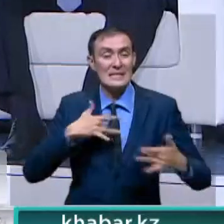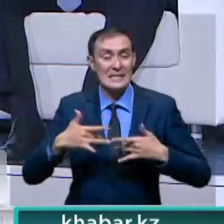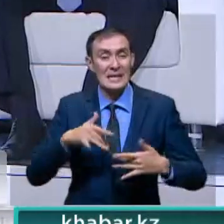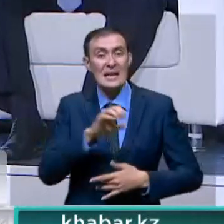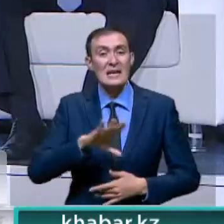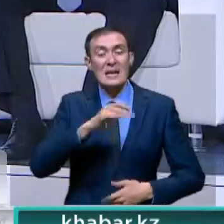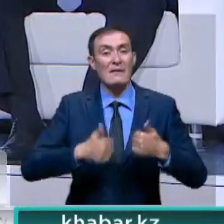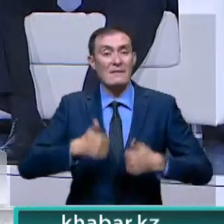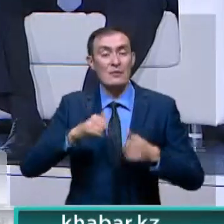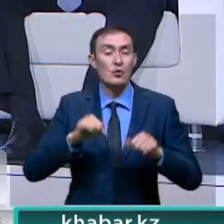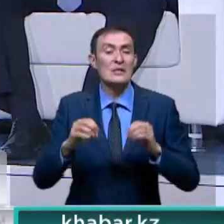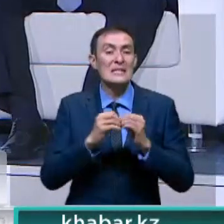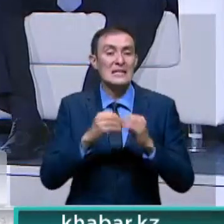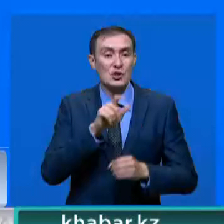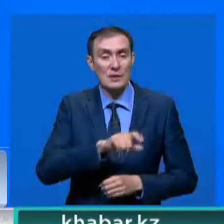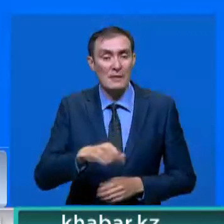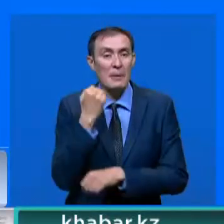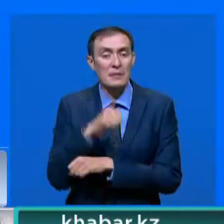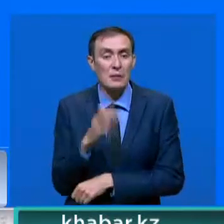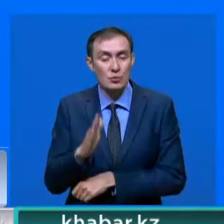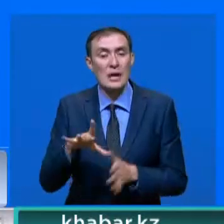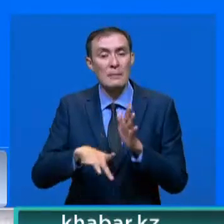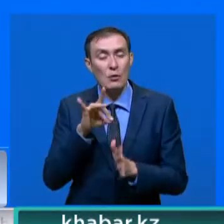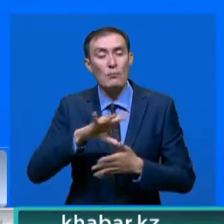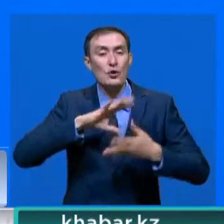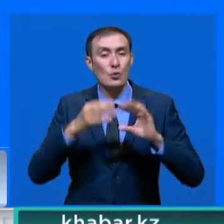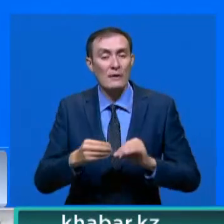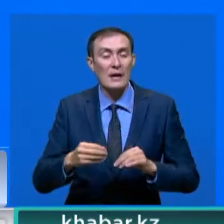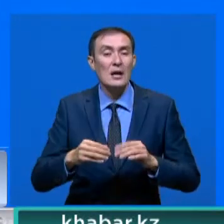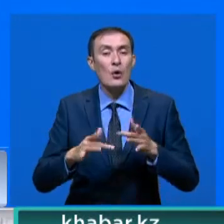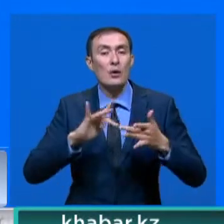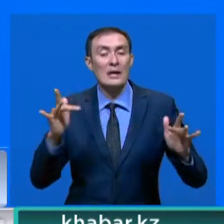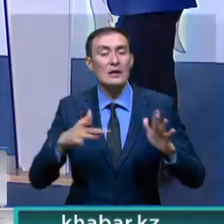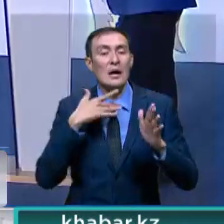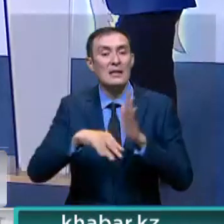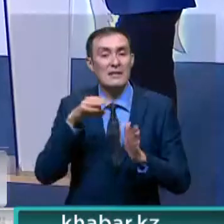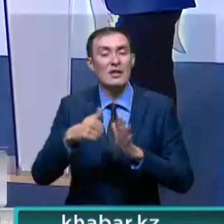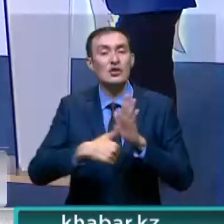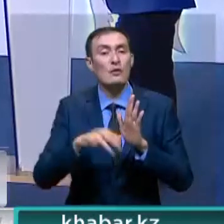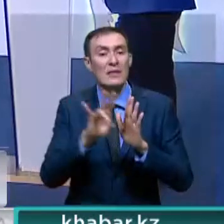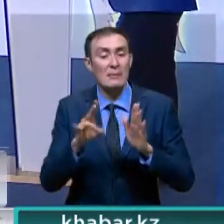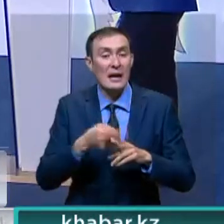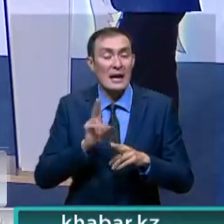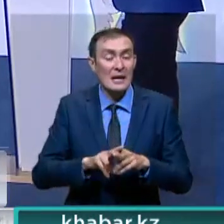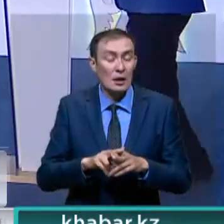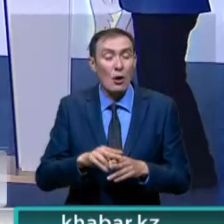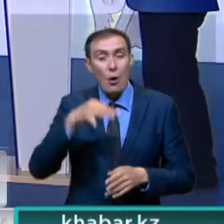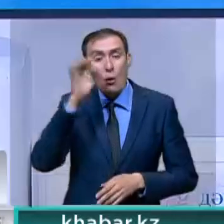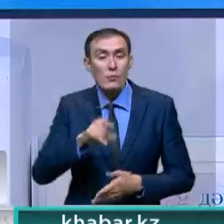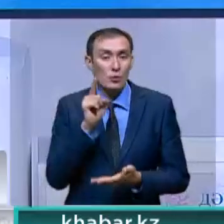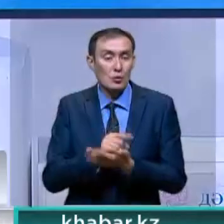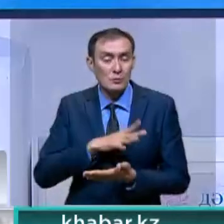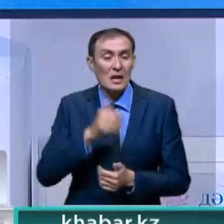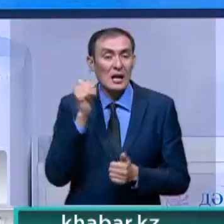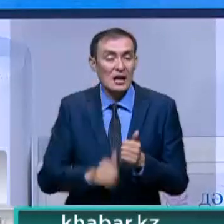детского Евровидения смогут 10 человек. Победитель будет определен по итогам онлайн-голосования 6 ноября. Этот бесценный опыт должен